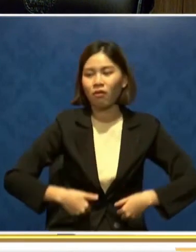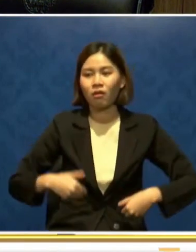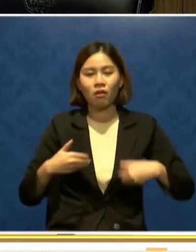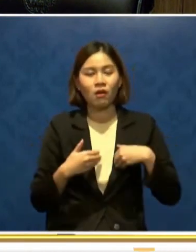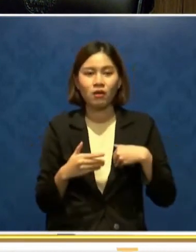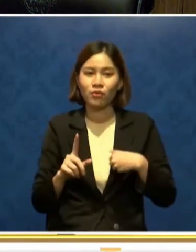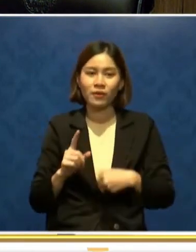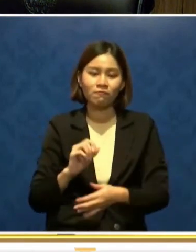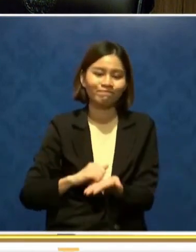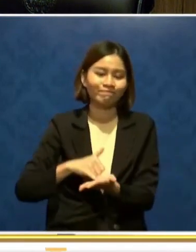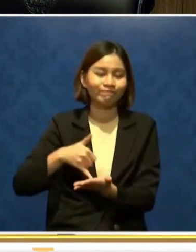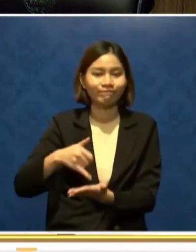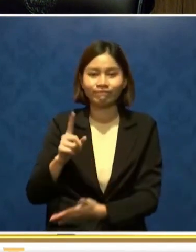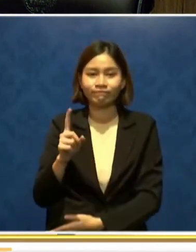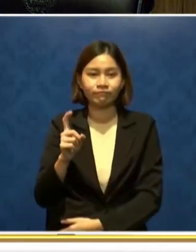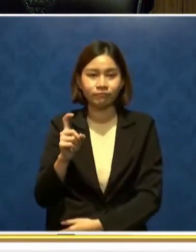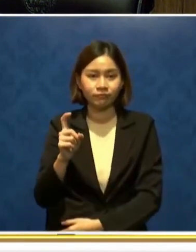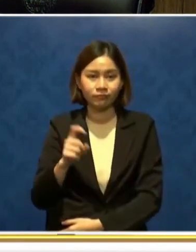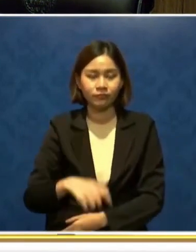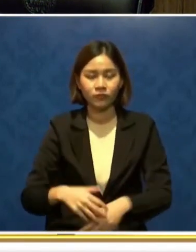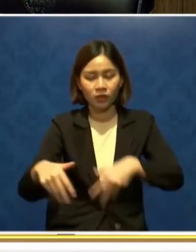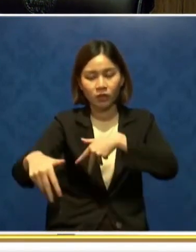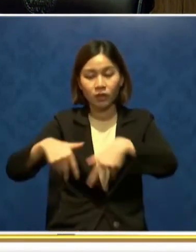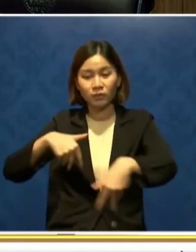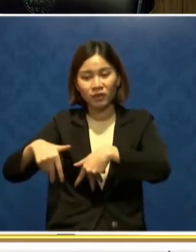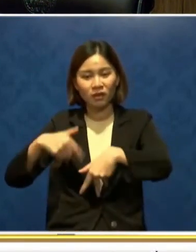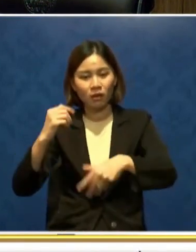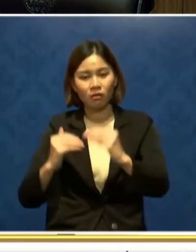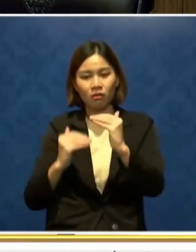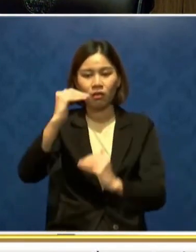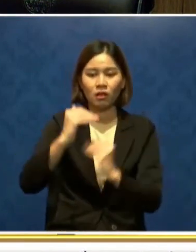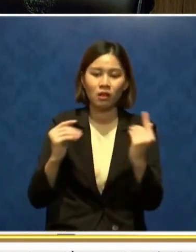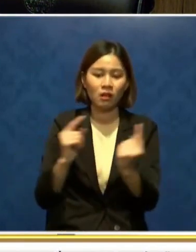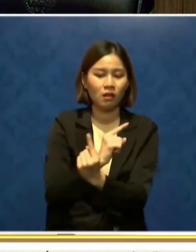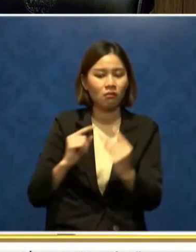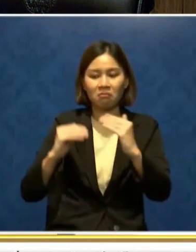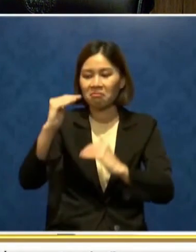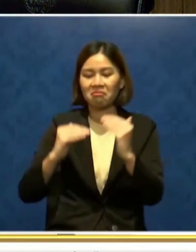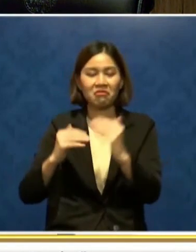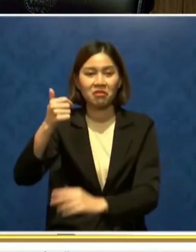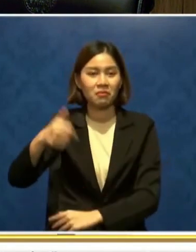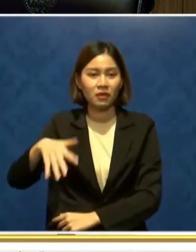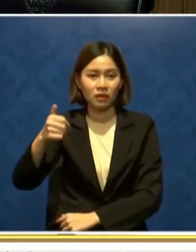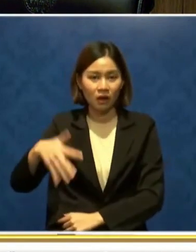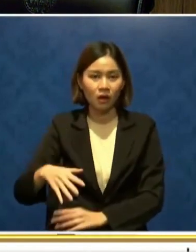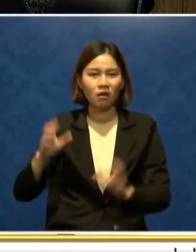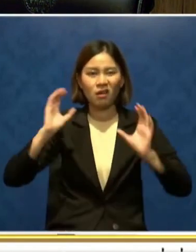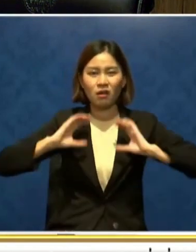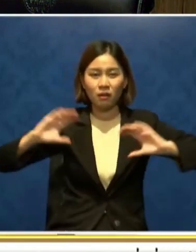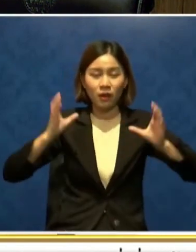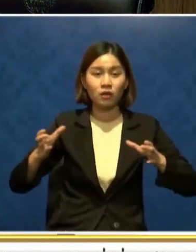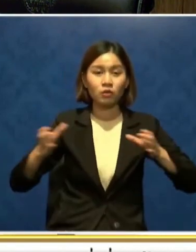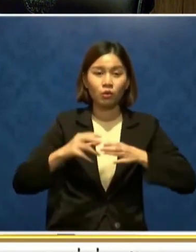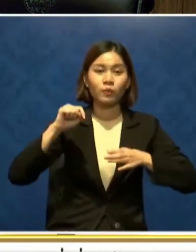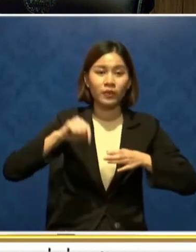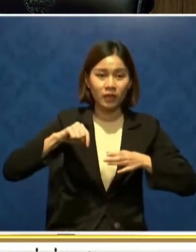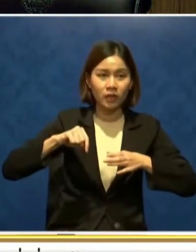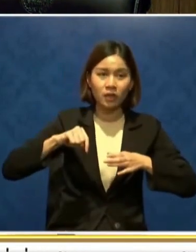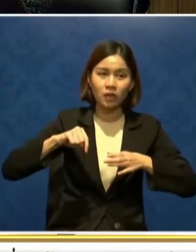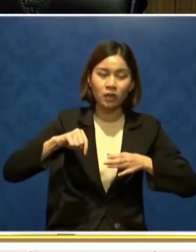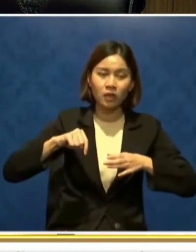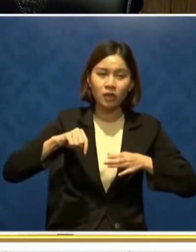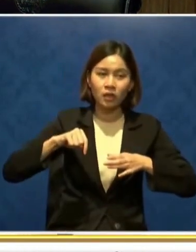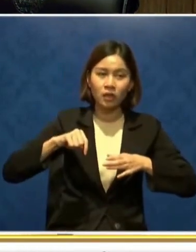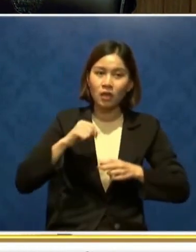ปากไม่ได้นะครับพี่น้องประชาชนยังลดความเหลื่อมล้ำให้กับพี่น้องประชาชนไม่ได้รัฐบาลชุดนี้ก็นะครับเรา